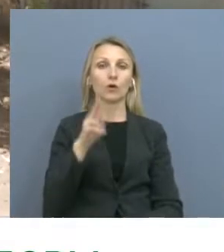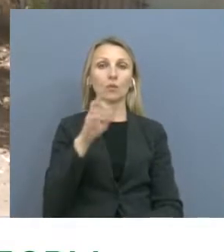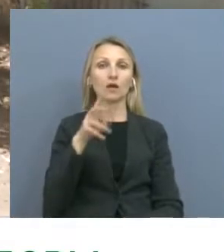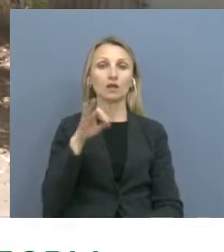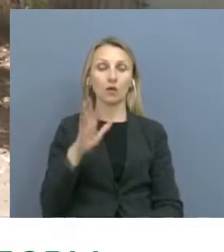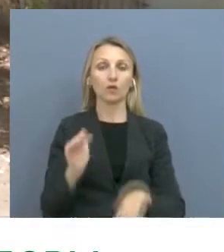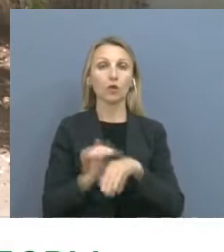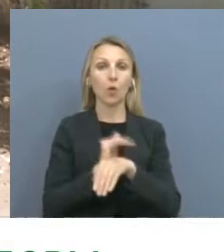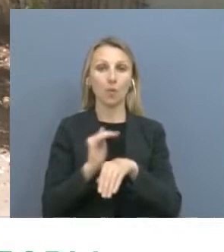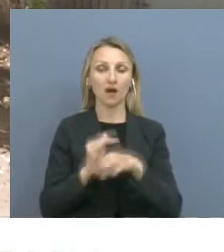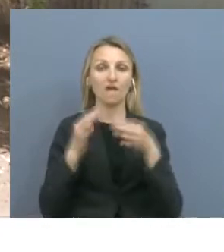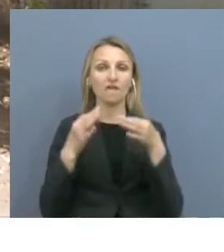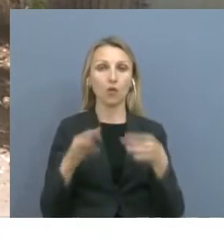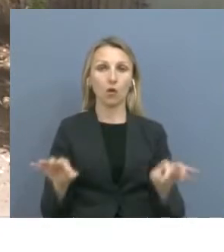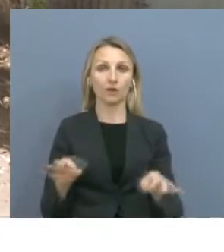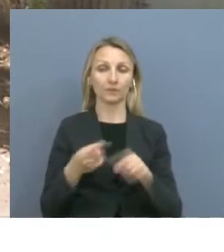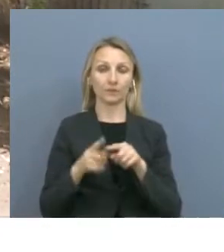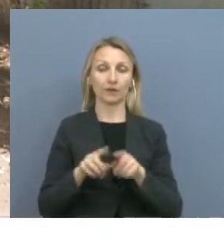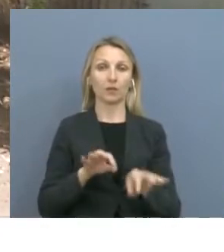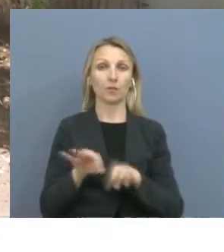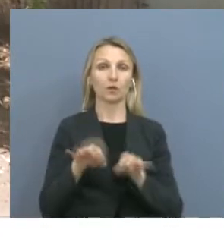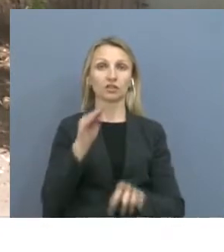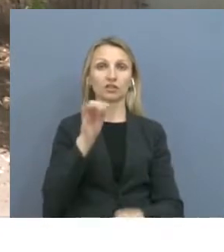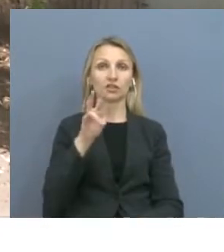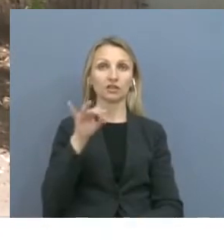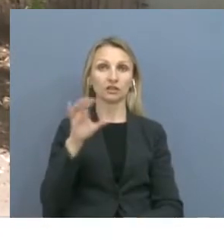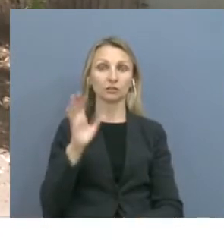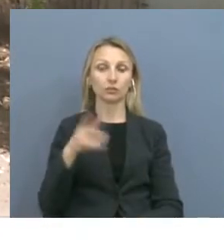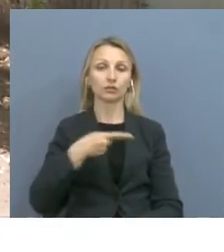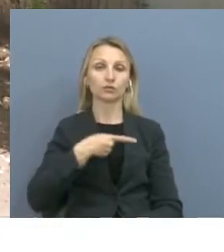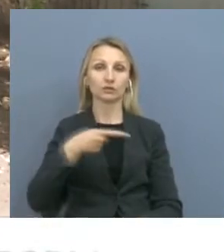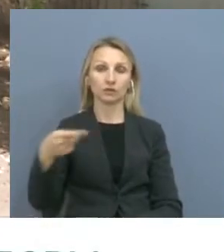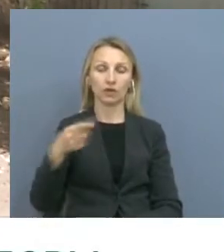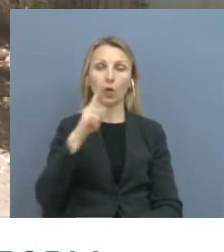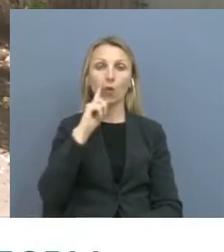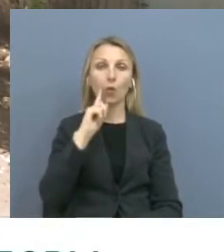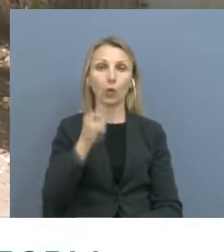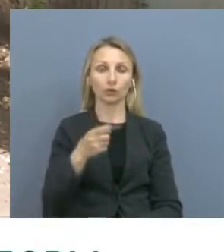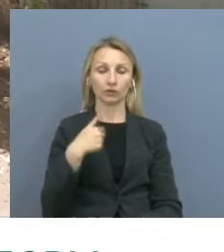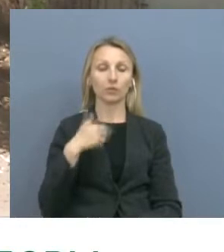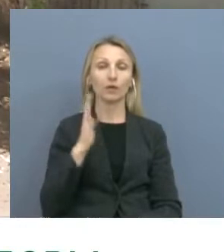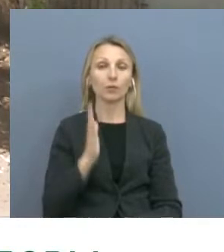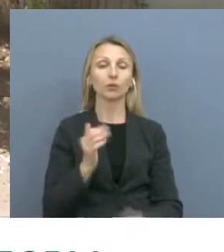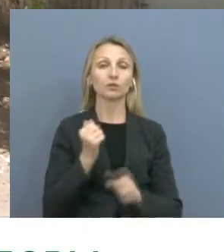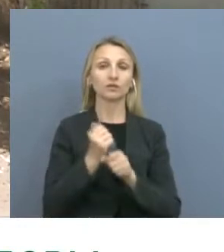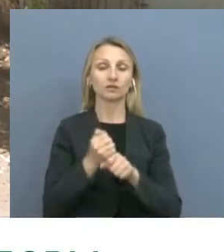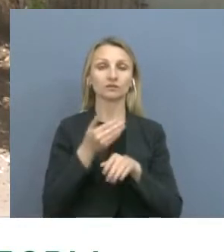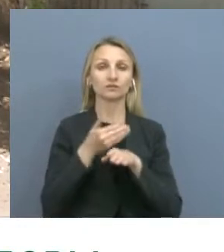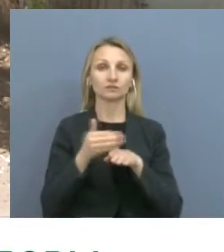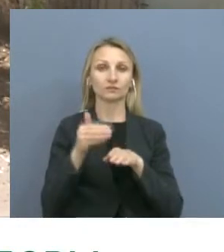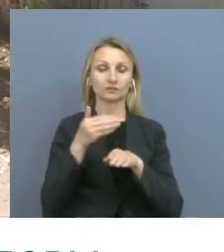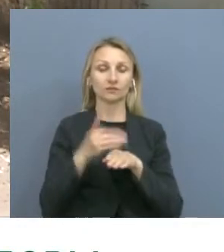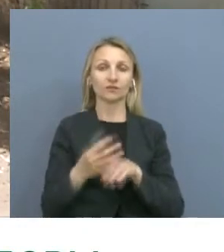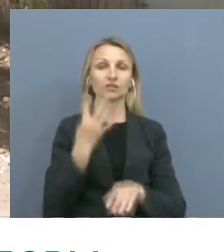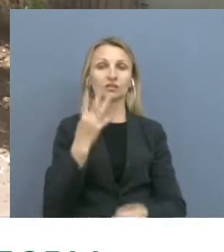Вот этот проект «Жинс», она будет продолжаться на протяжении года. Мы будем делать систематически 4 рейда.